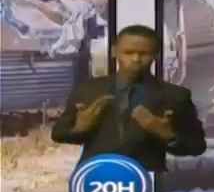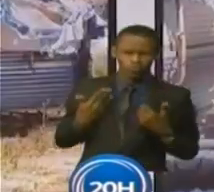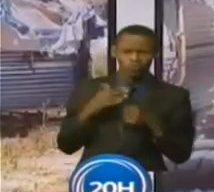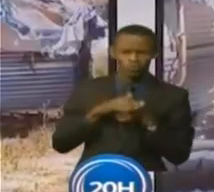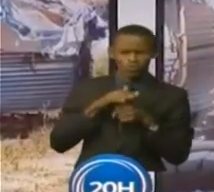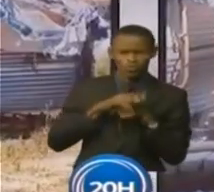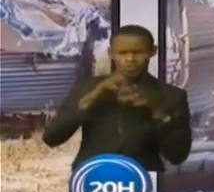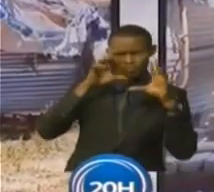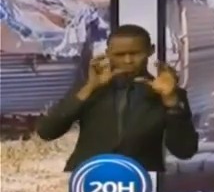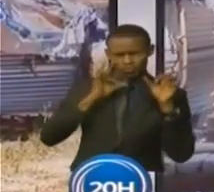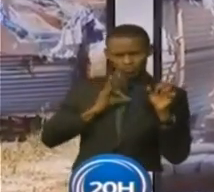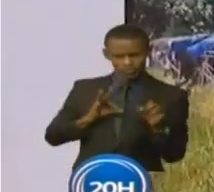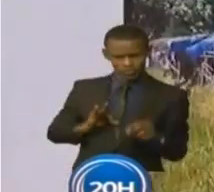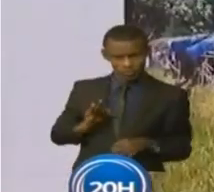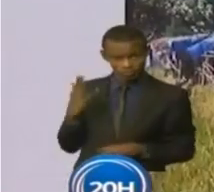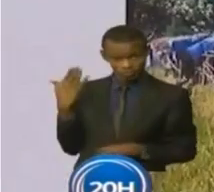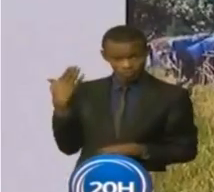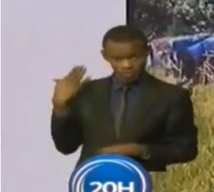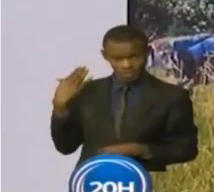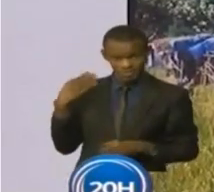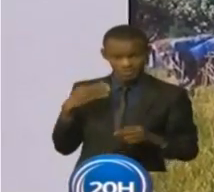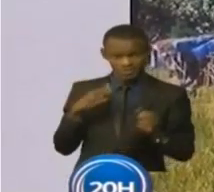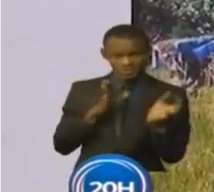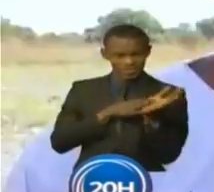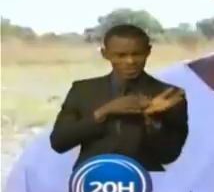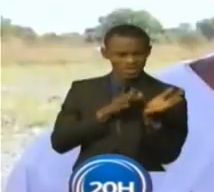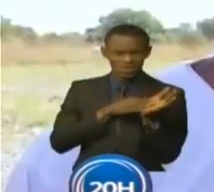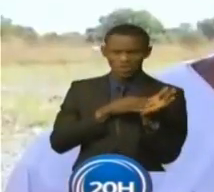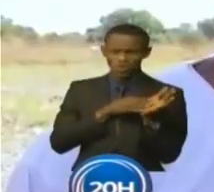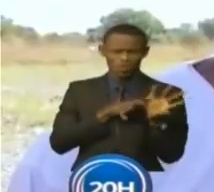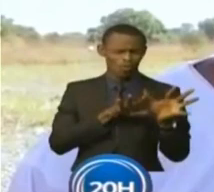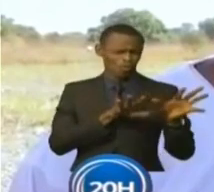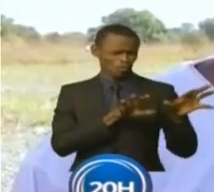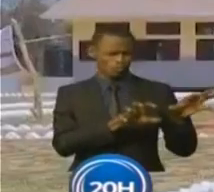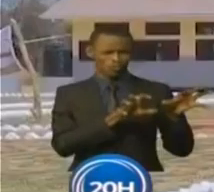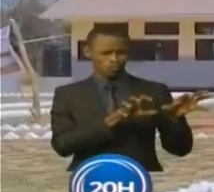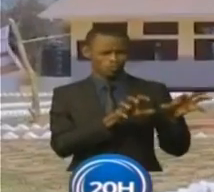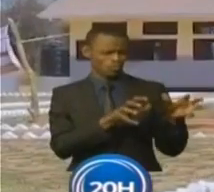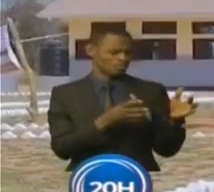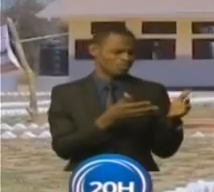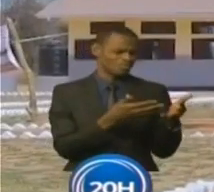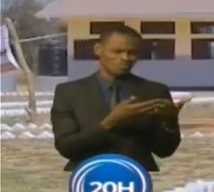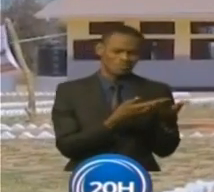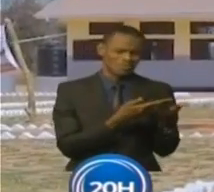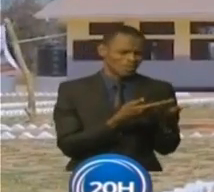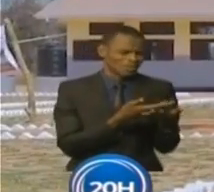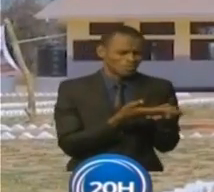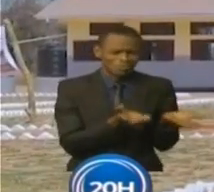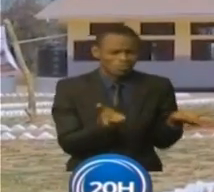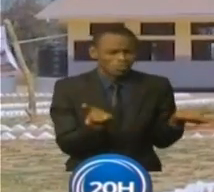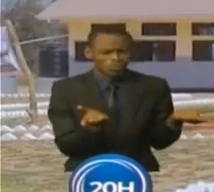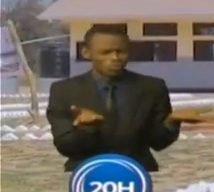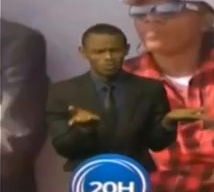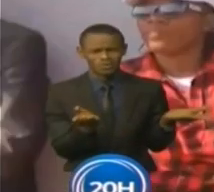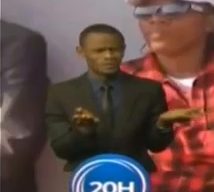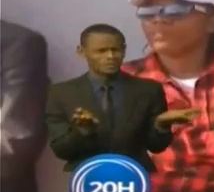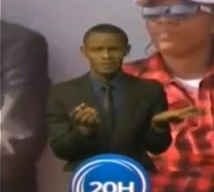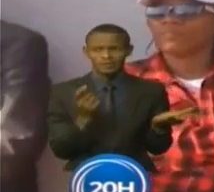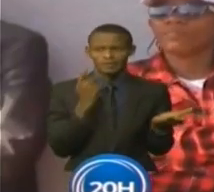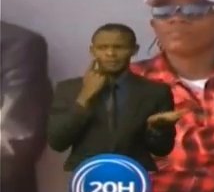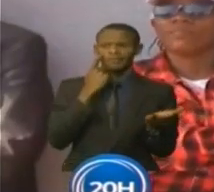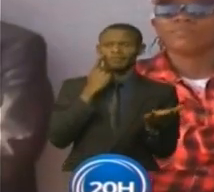une école archaïque. En tout cas, le Fatih Béton continue à faire le bon travail.